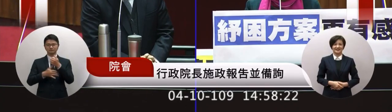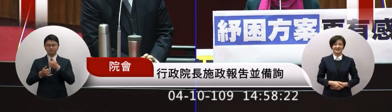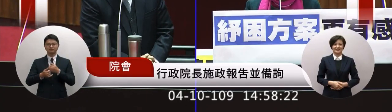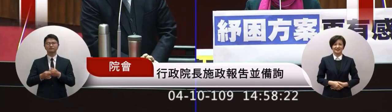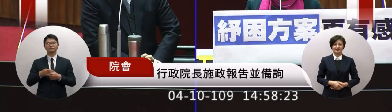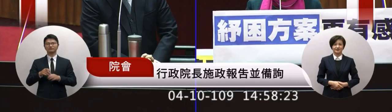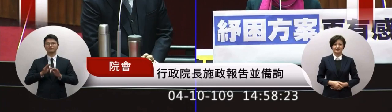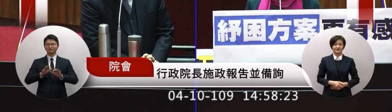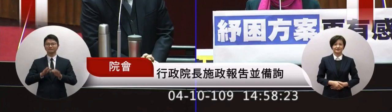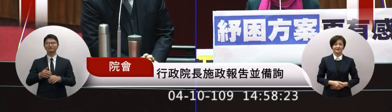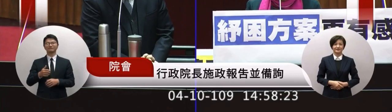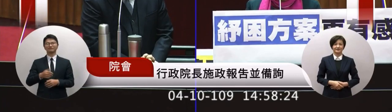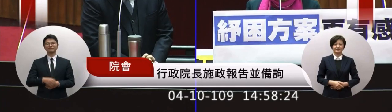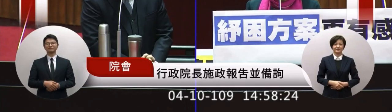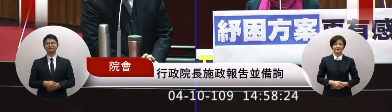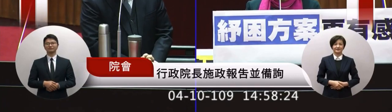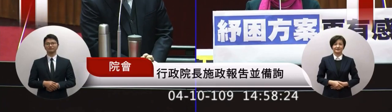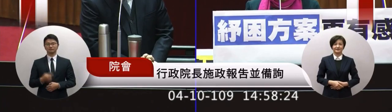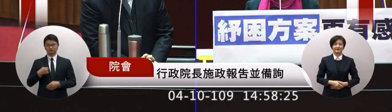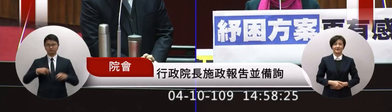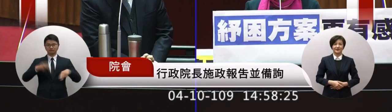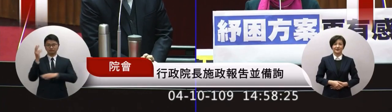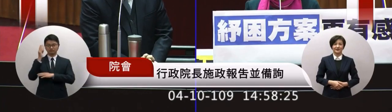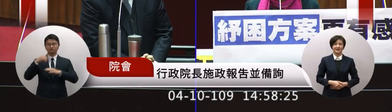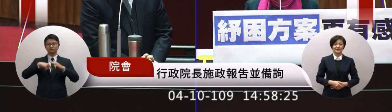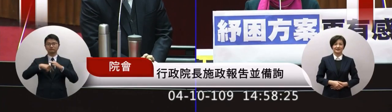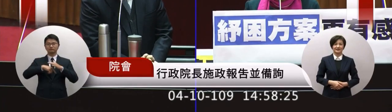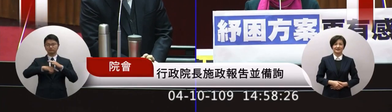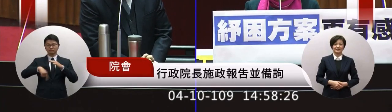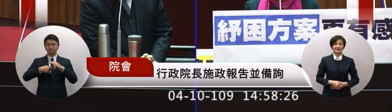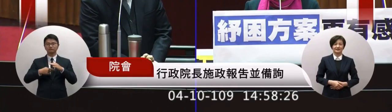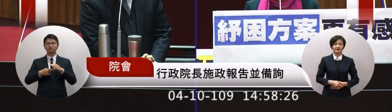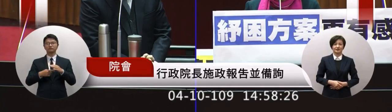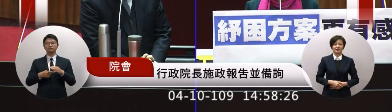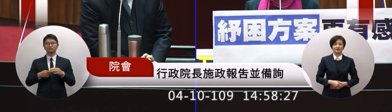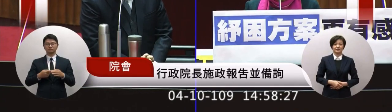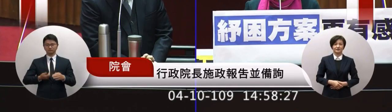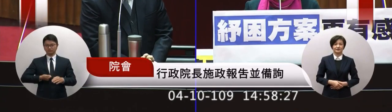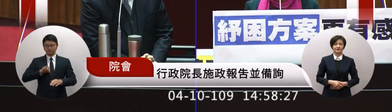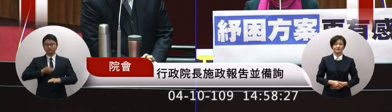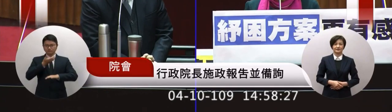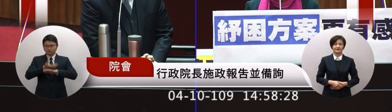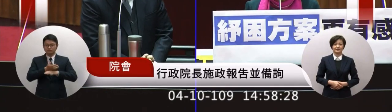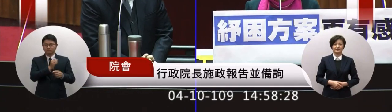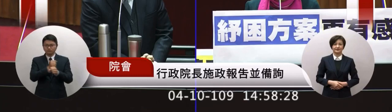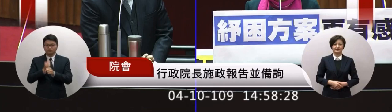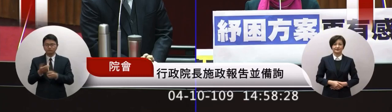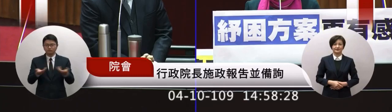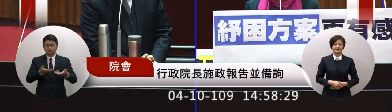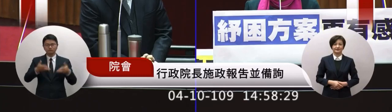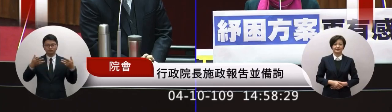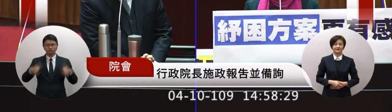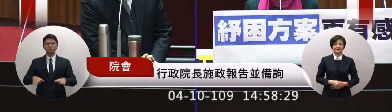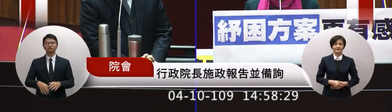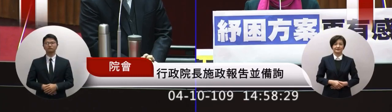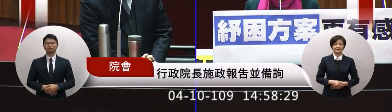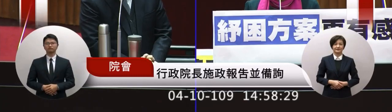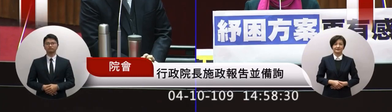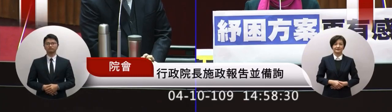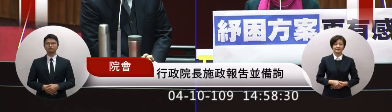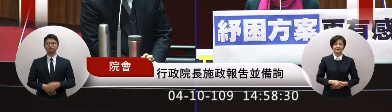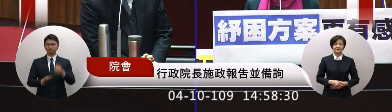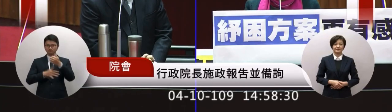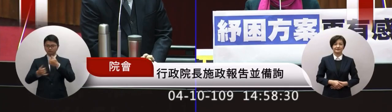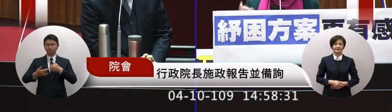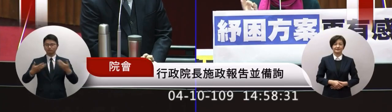客气啊，行政团队应该做很多事情啊，委员多多宣